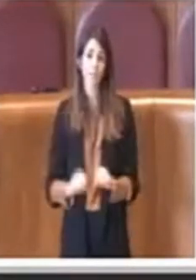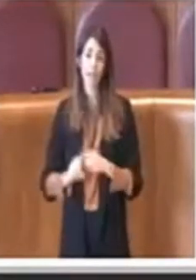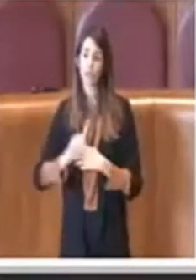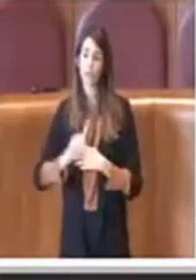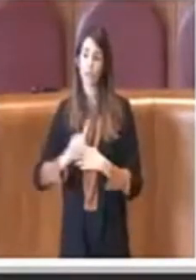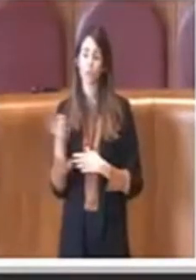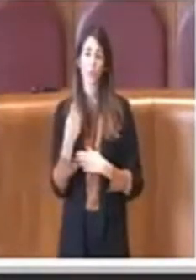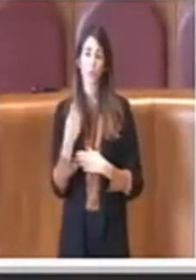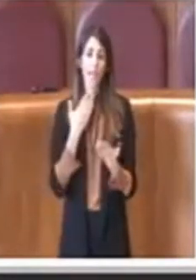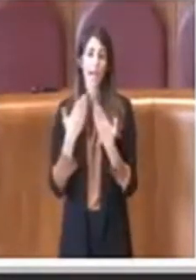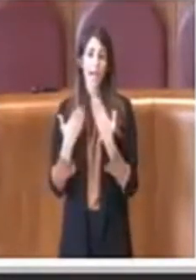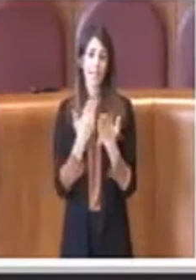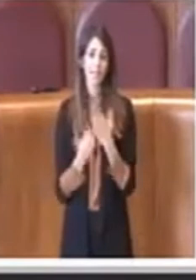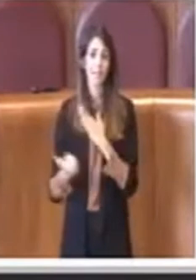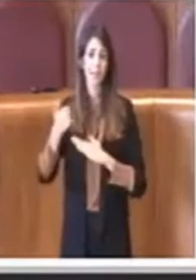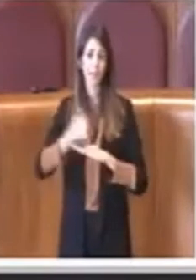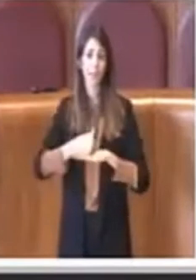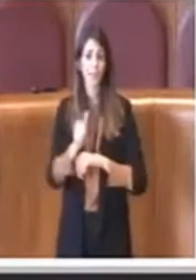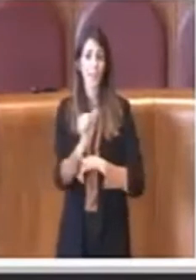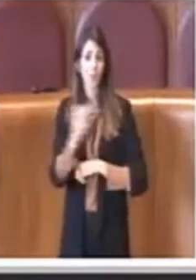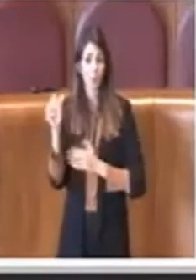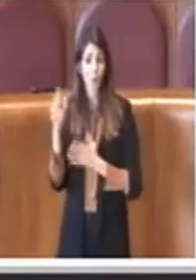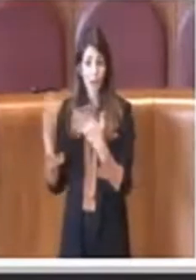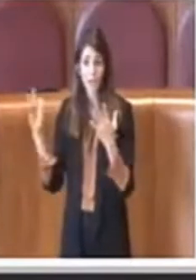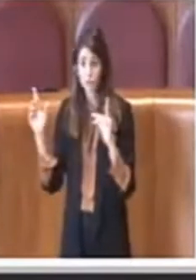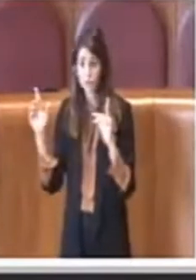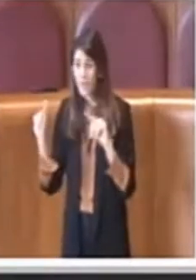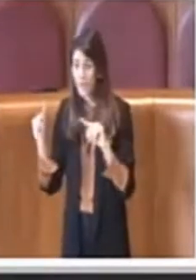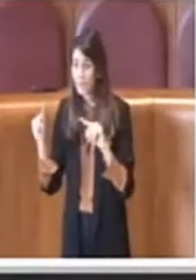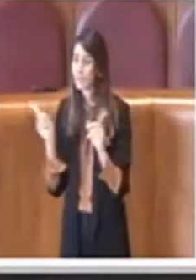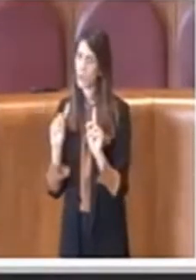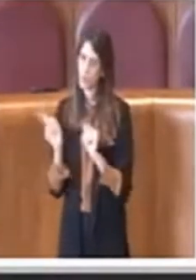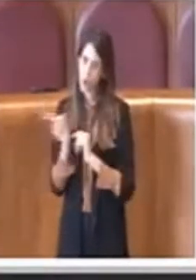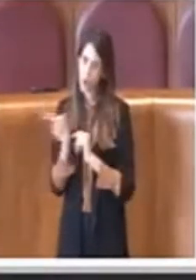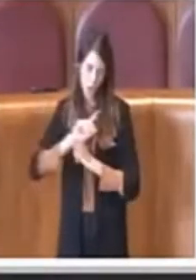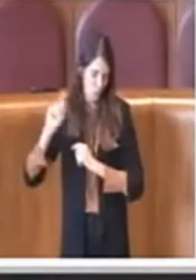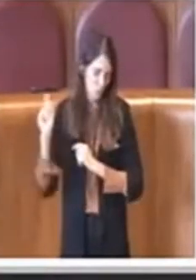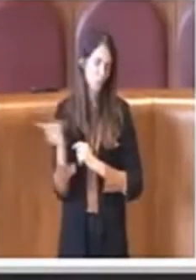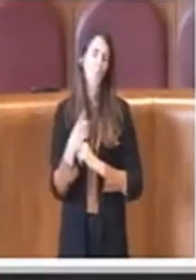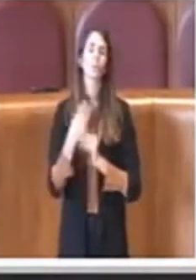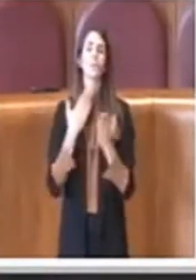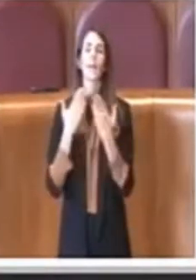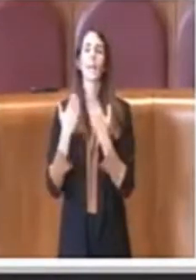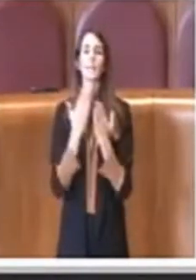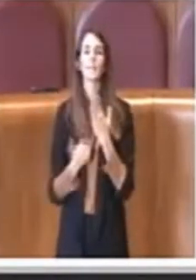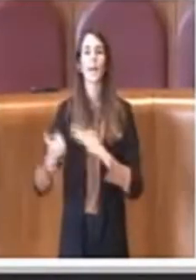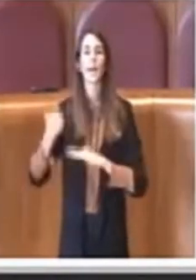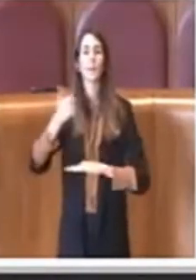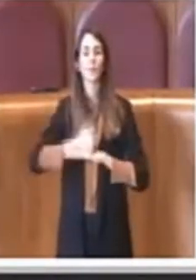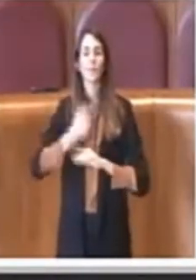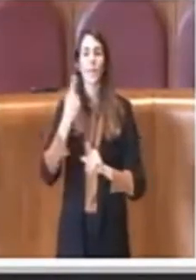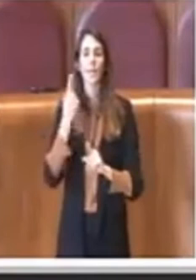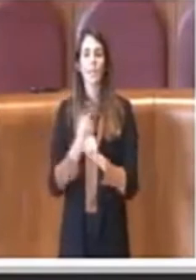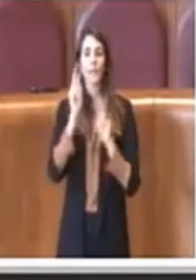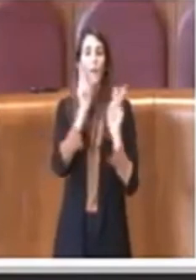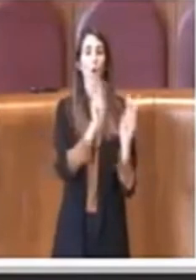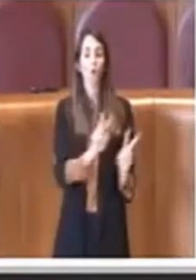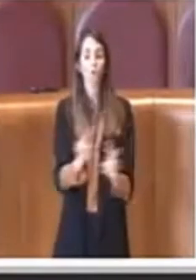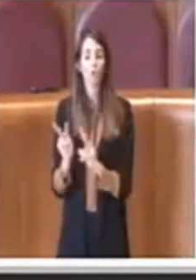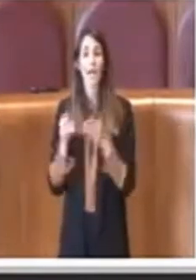capitolina non solo della maggioranza ma di tutta l'assemblea capitolina a verificare che il percorso si